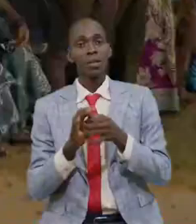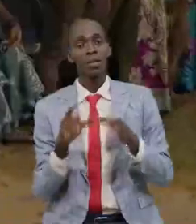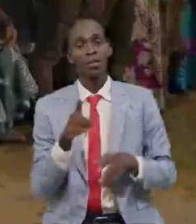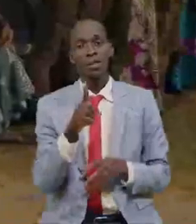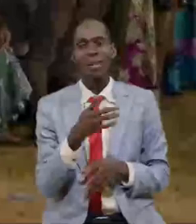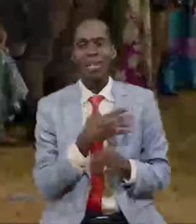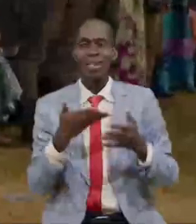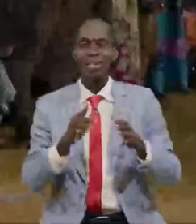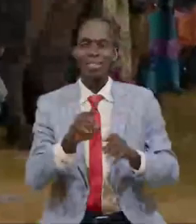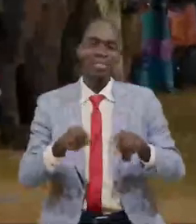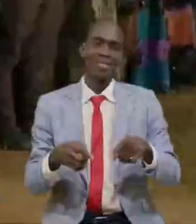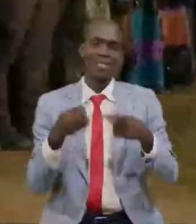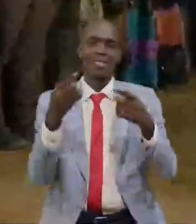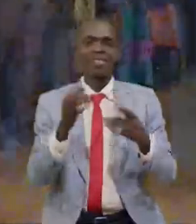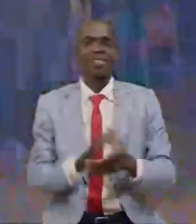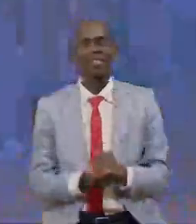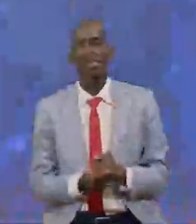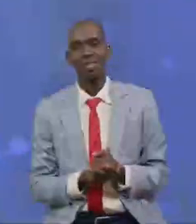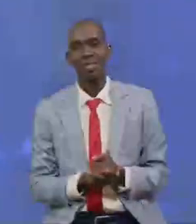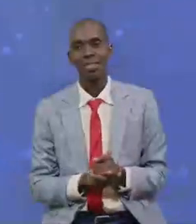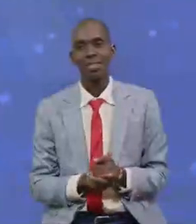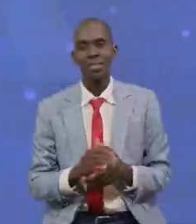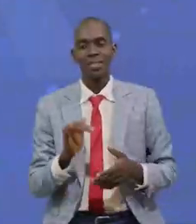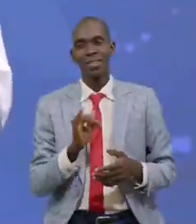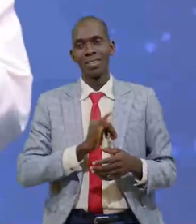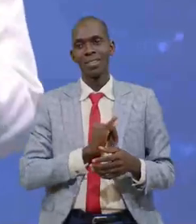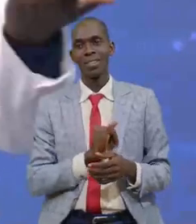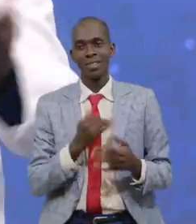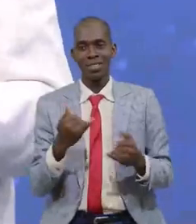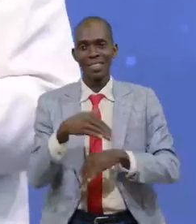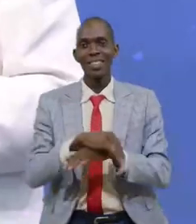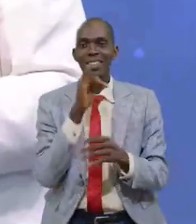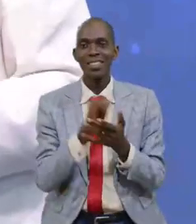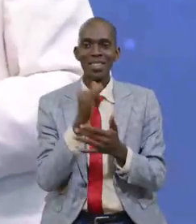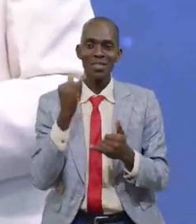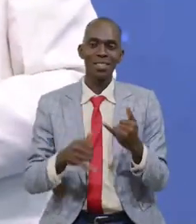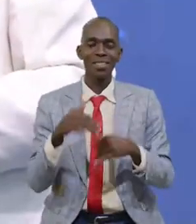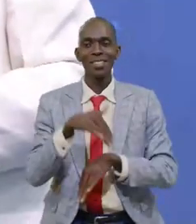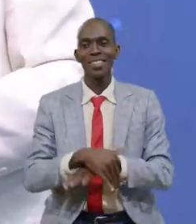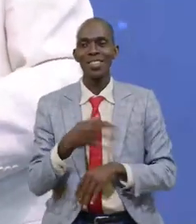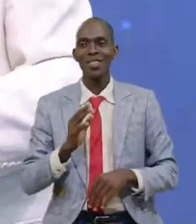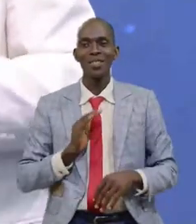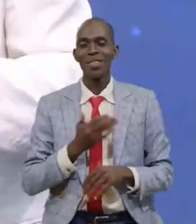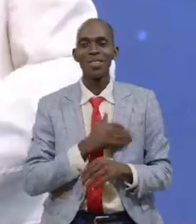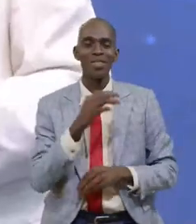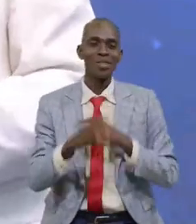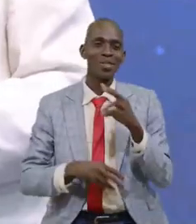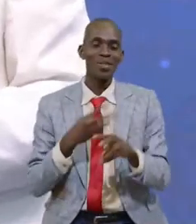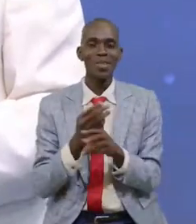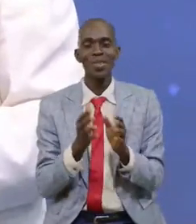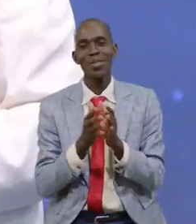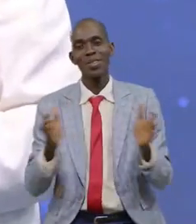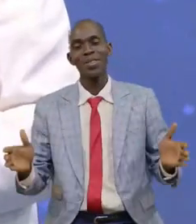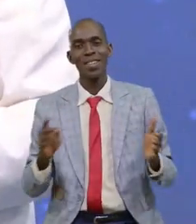Déliez-le et laissez-le aller. Ce soir, c'est la dernière soirée de notre disciple